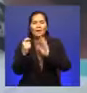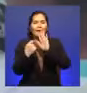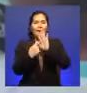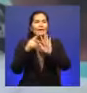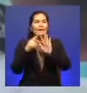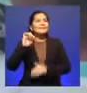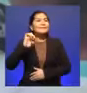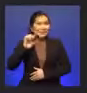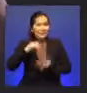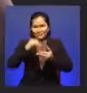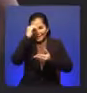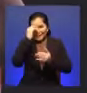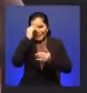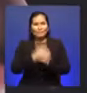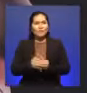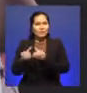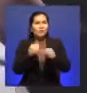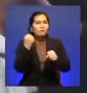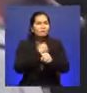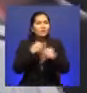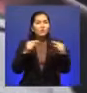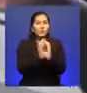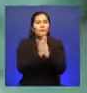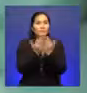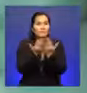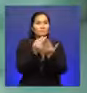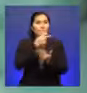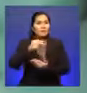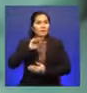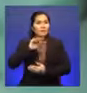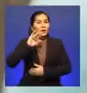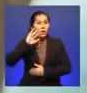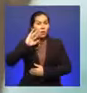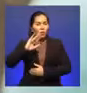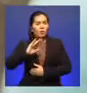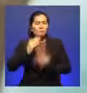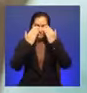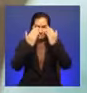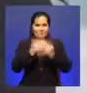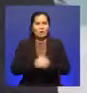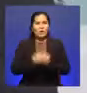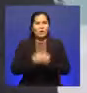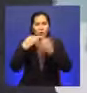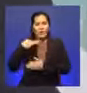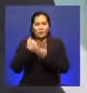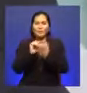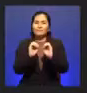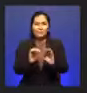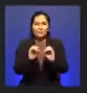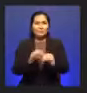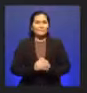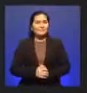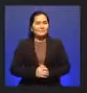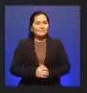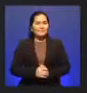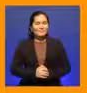ที่แท้เด็กๆก็จะพากันไปฝึกอ่านคัมภีร์อัลกุรอานกับบรรดาครูอาสาเหล่านี้นี่เอง